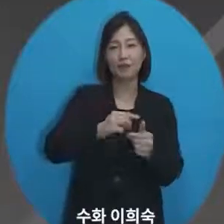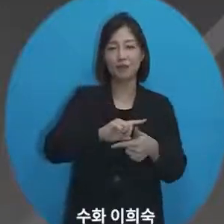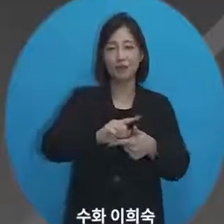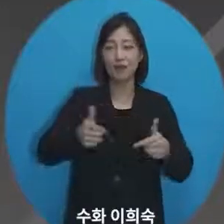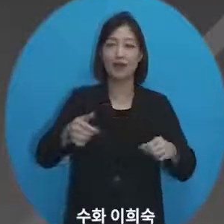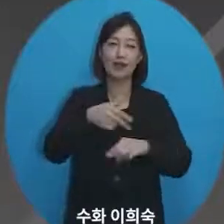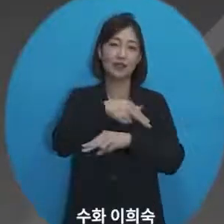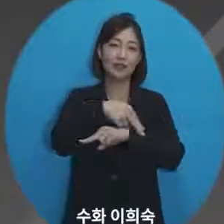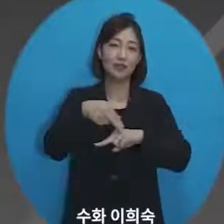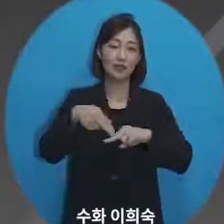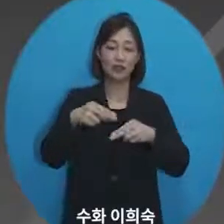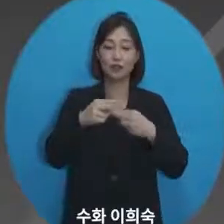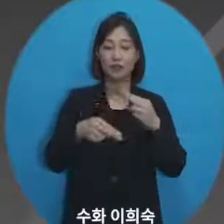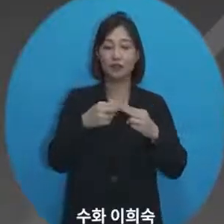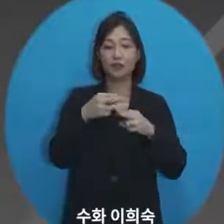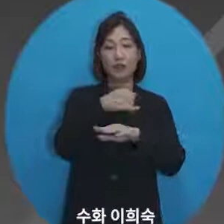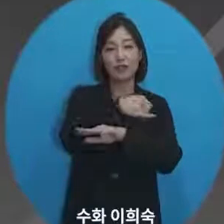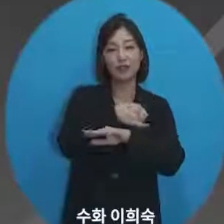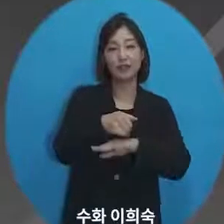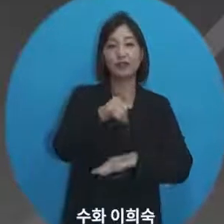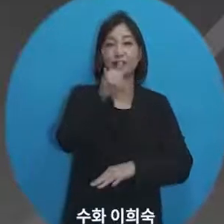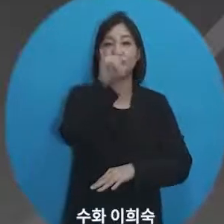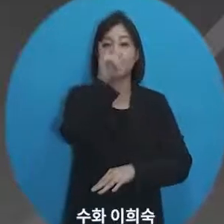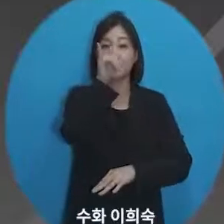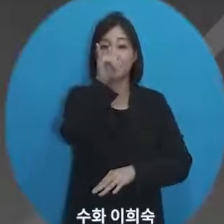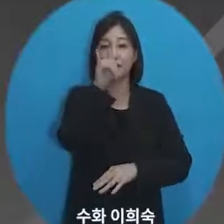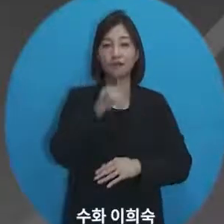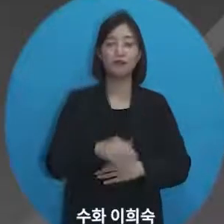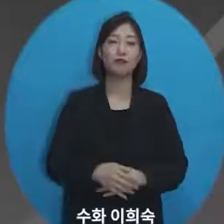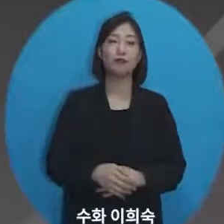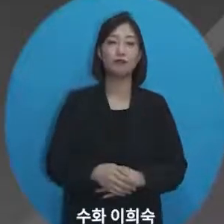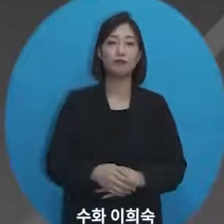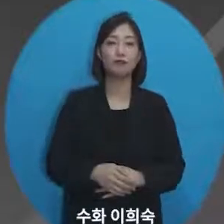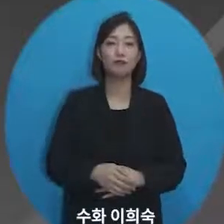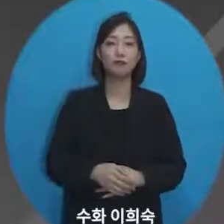문자, 픽토그램을 사용함으로써 그 부분에 대해서